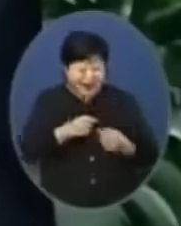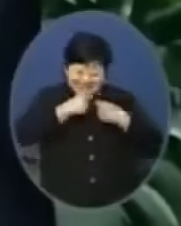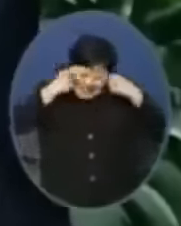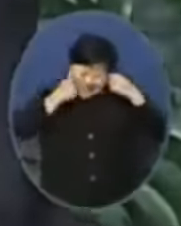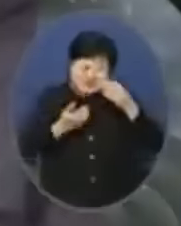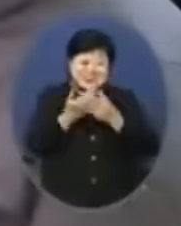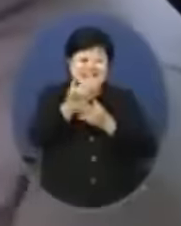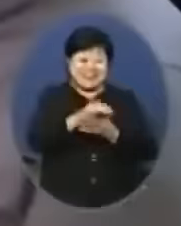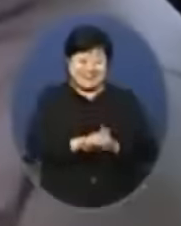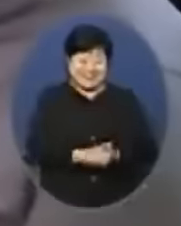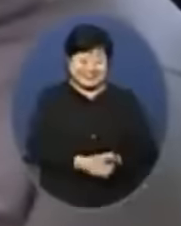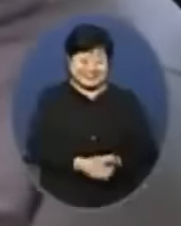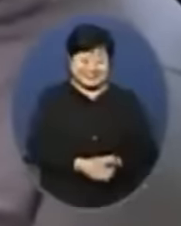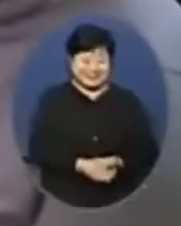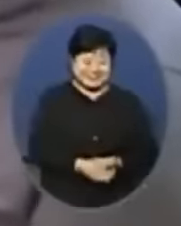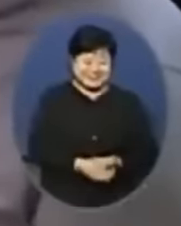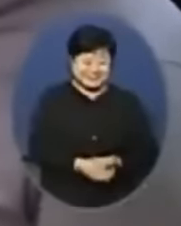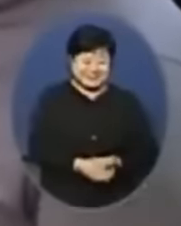즐거움이 생겨나더라고요.